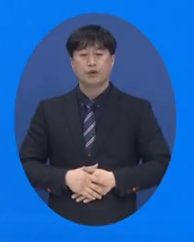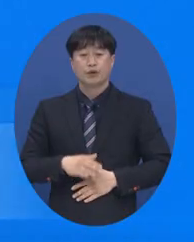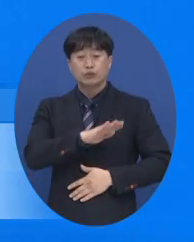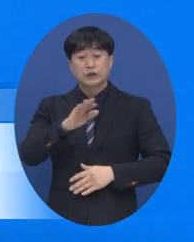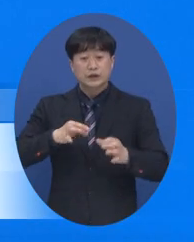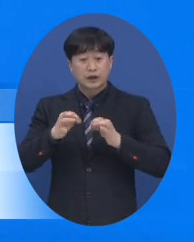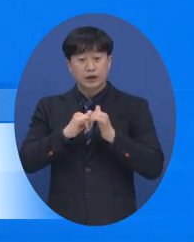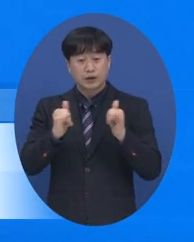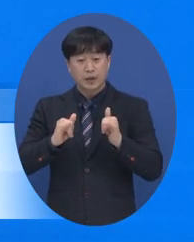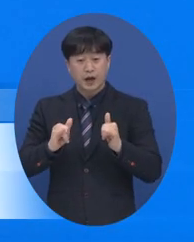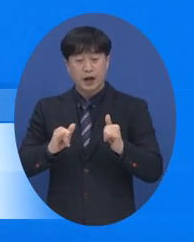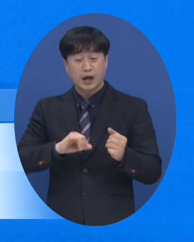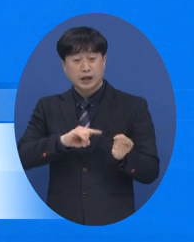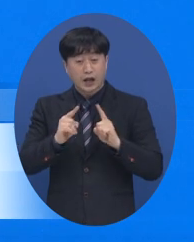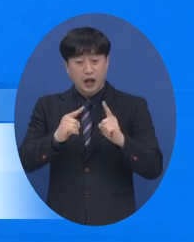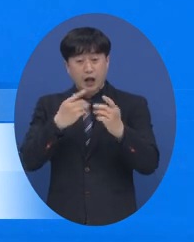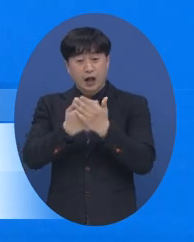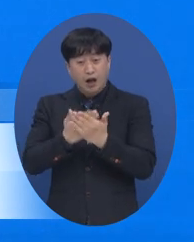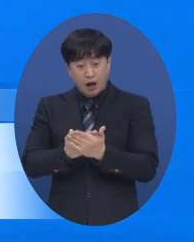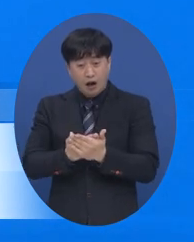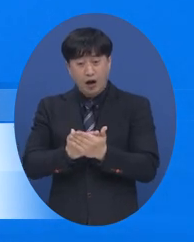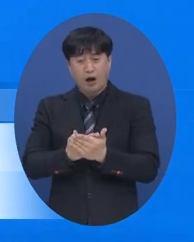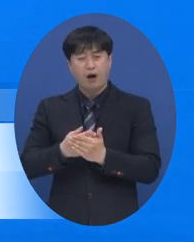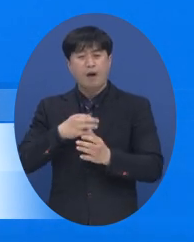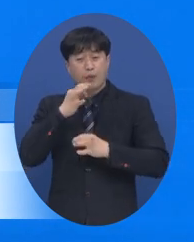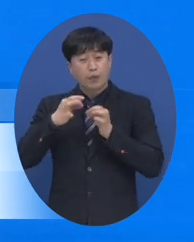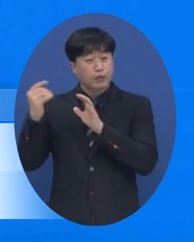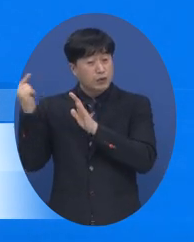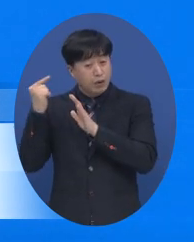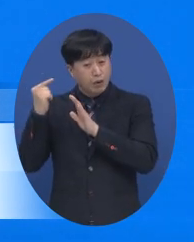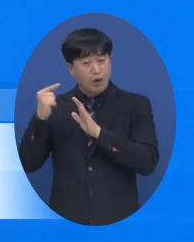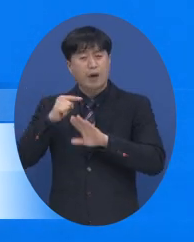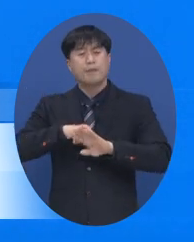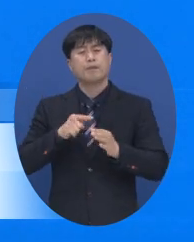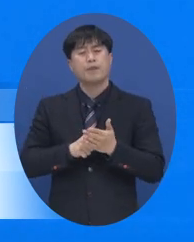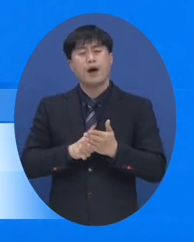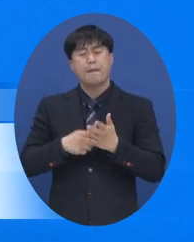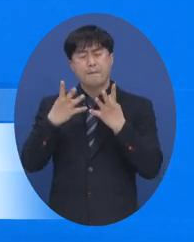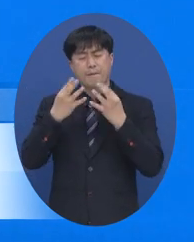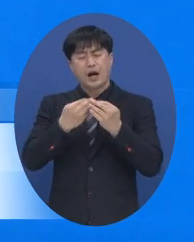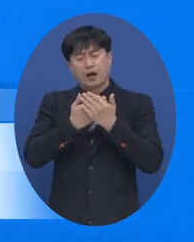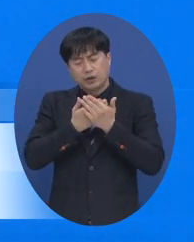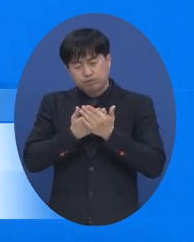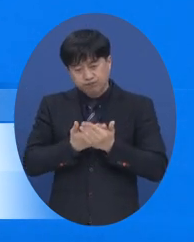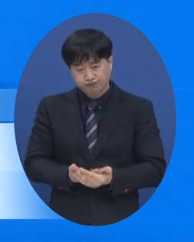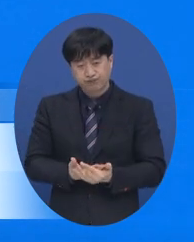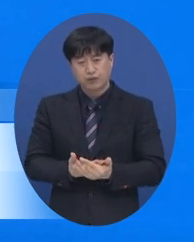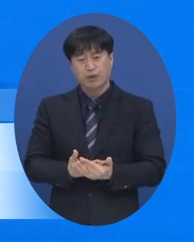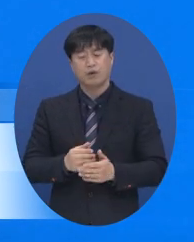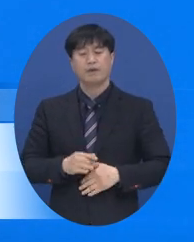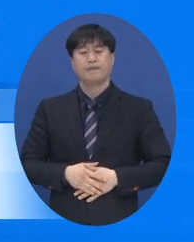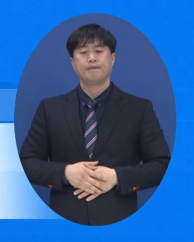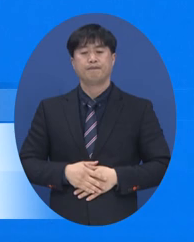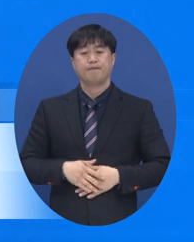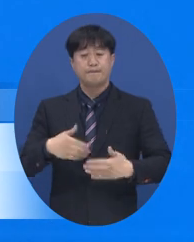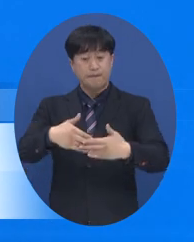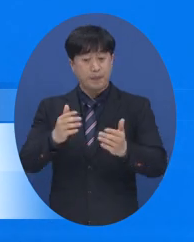상인들도 살려달라는 부분들의 목소리를 접하면서 마음이 안 없이 무거웠습니다